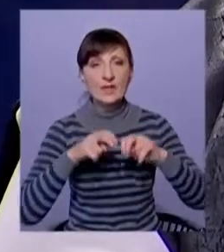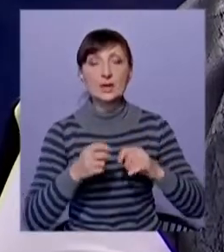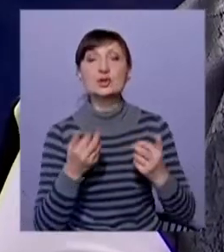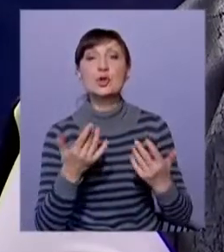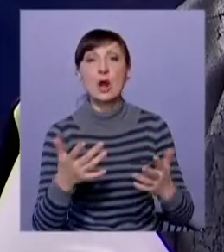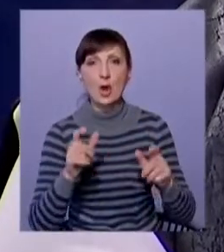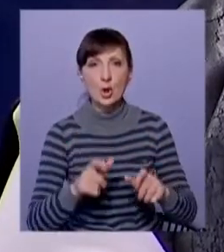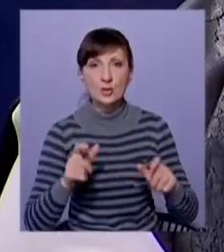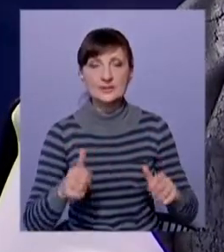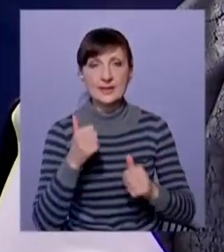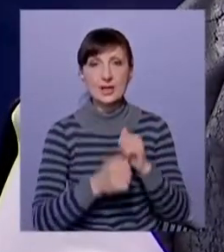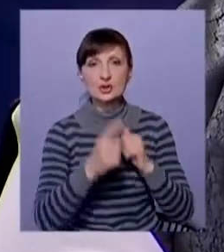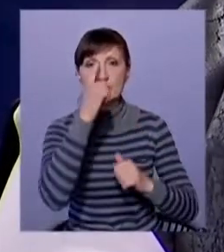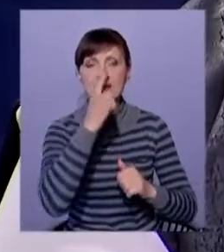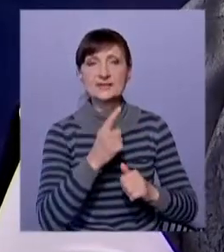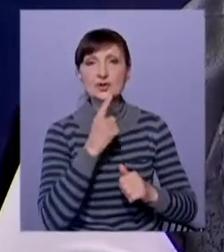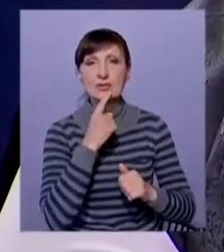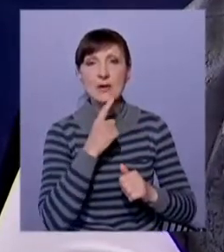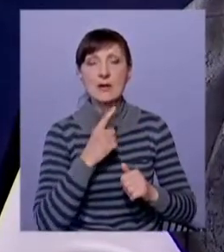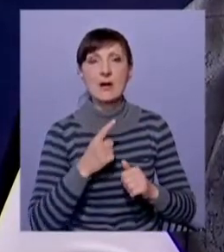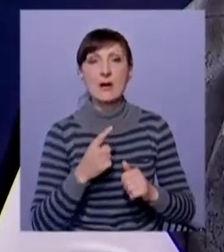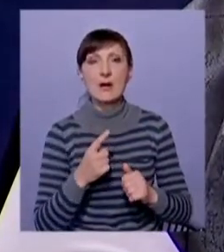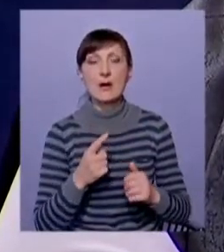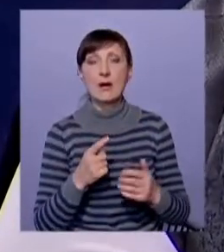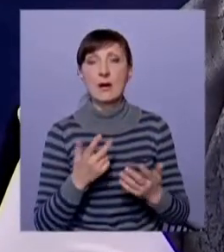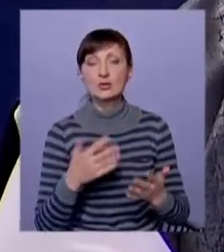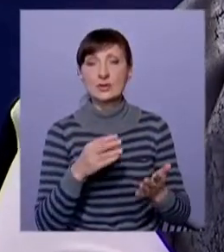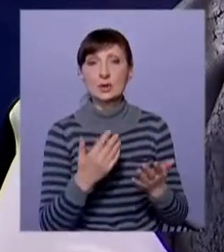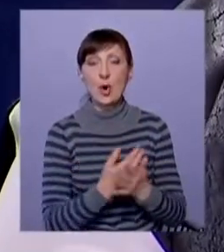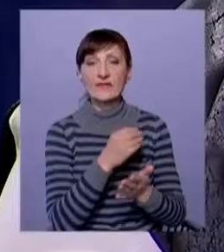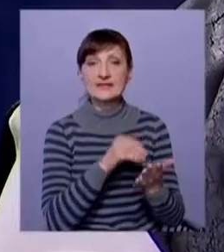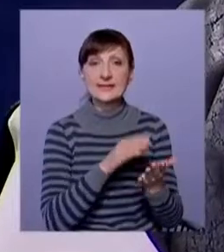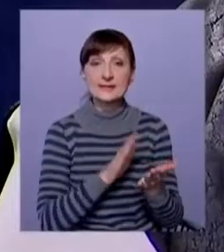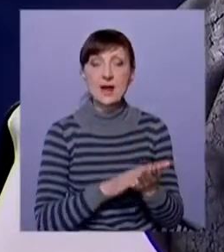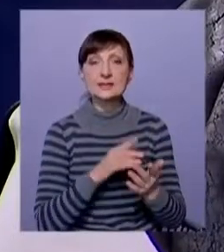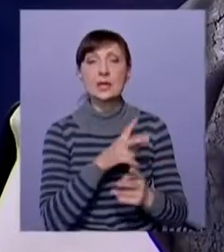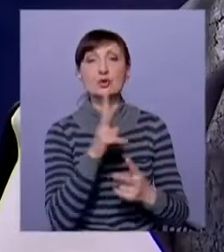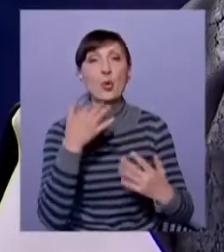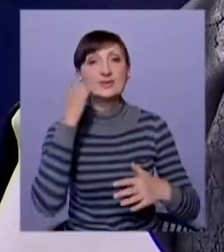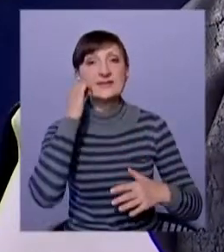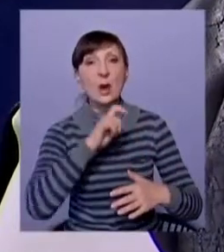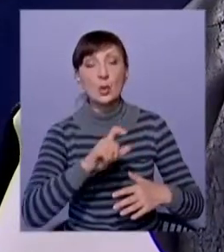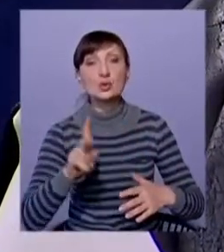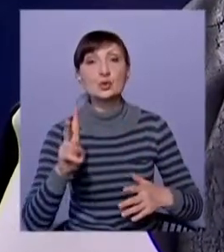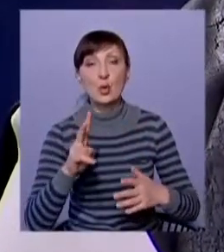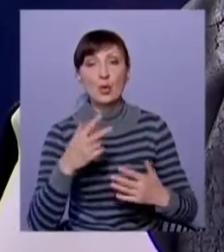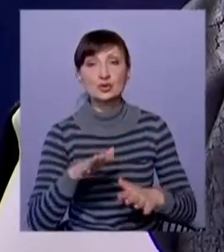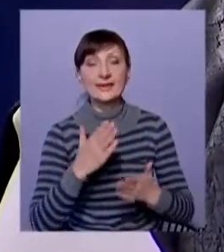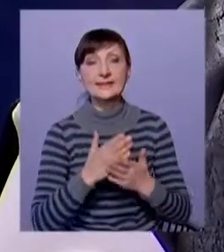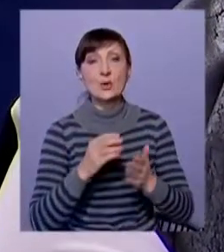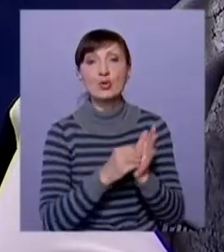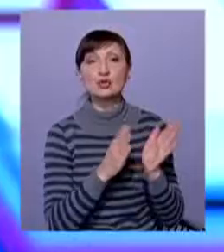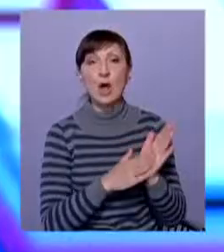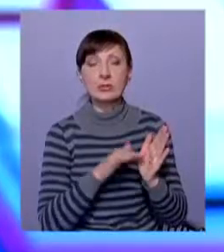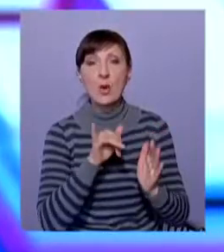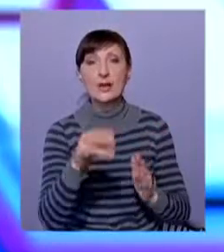пациентов ежемесячно прибывает, сколько заново регистрируется. И согласно от этого идет и планирование, и своевременное обеспечение.